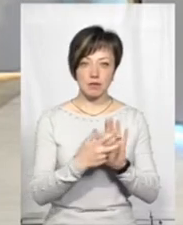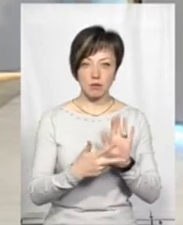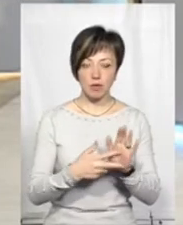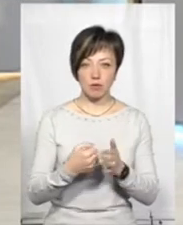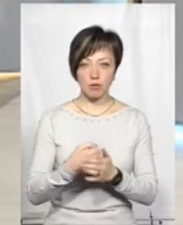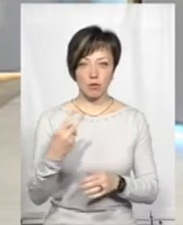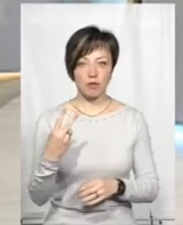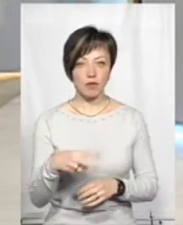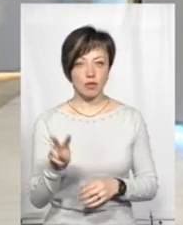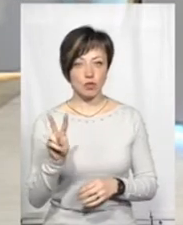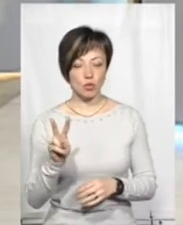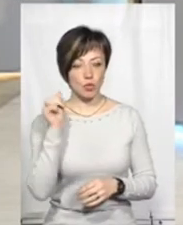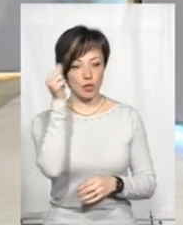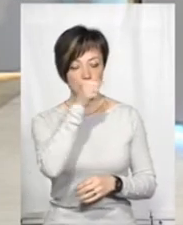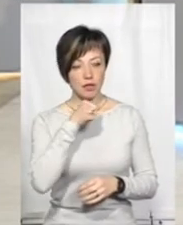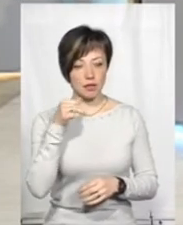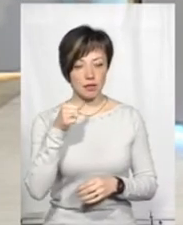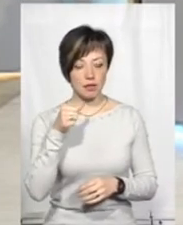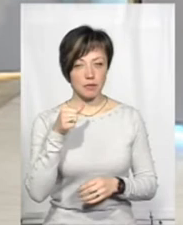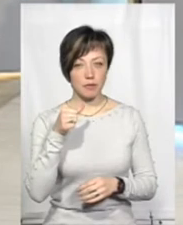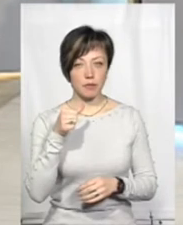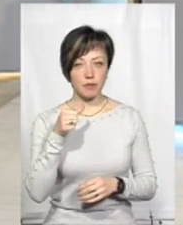18 по 22 рік,